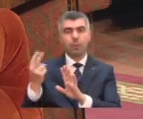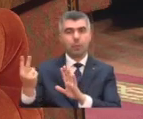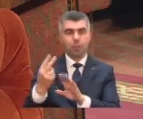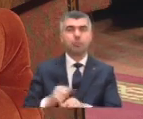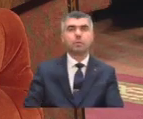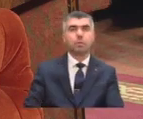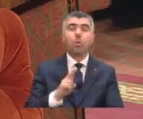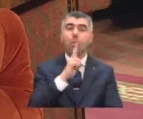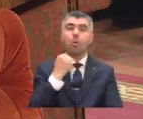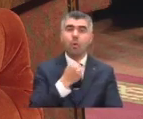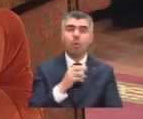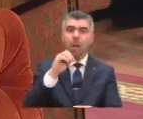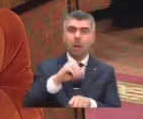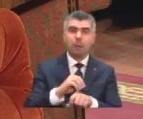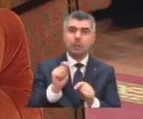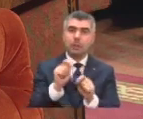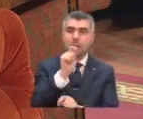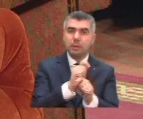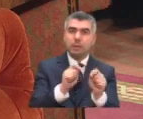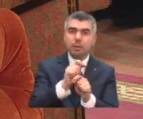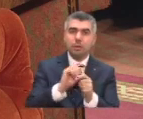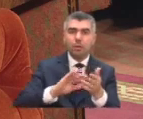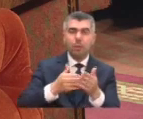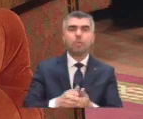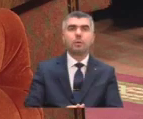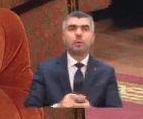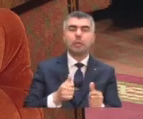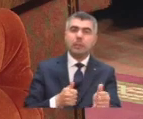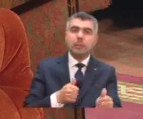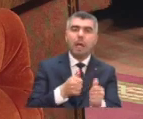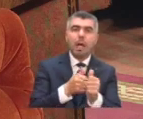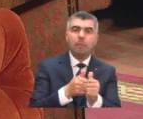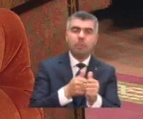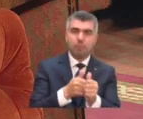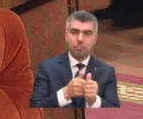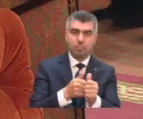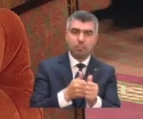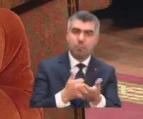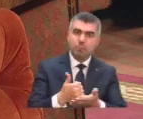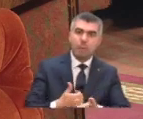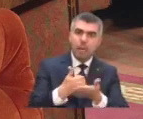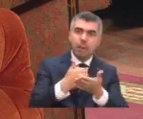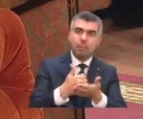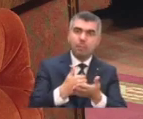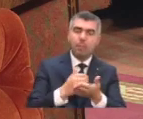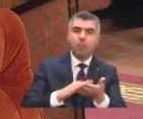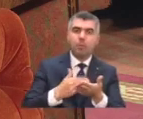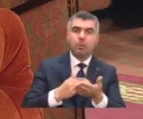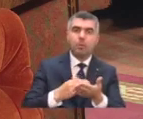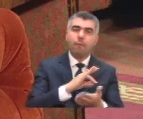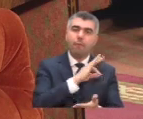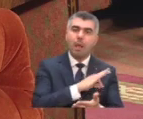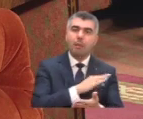حاليا على وضع اليات دام ومواكبه مناسبه لفائده مغاربه